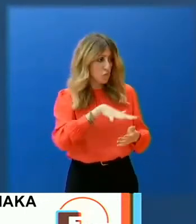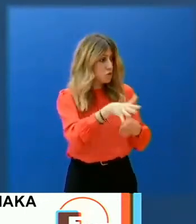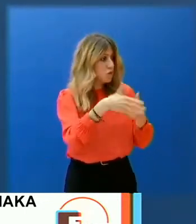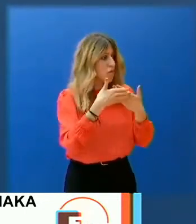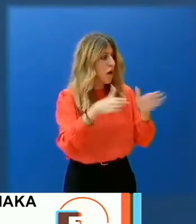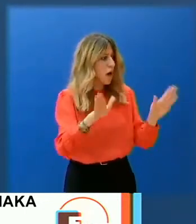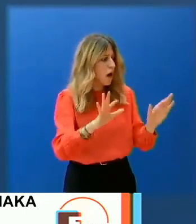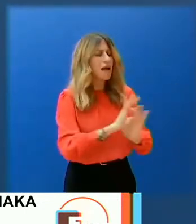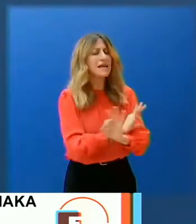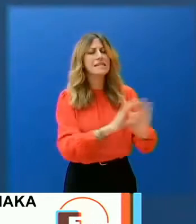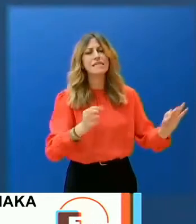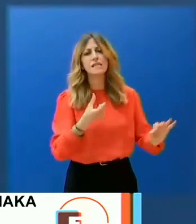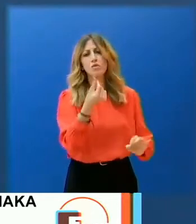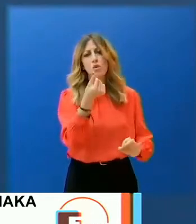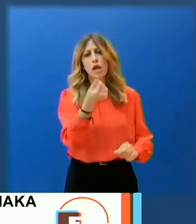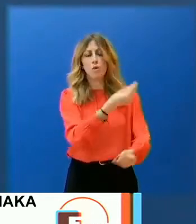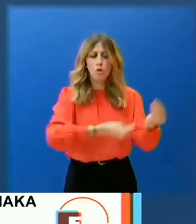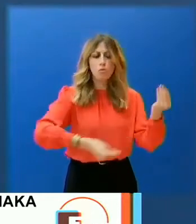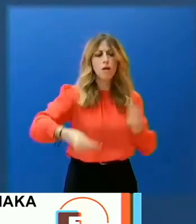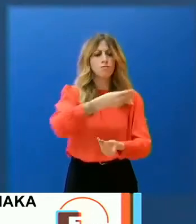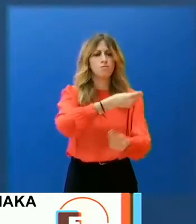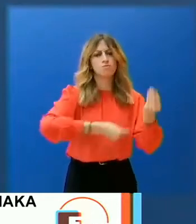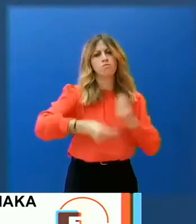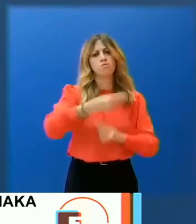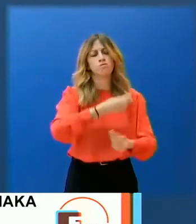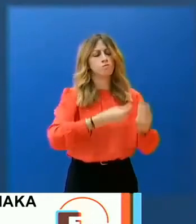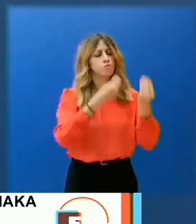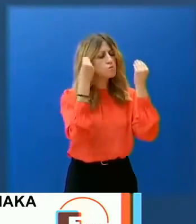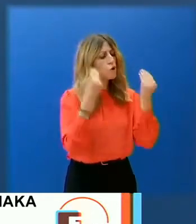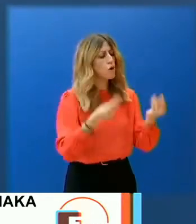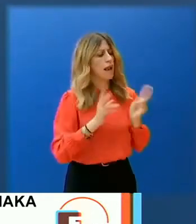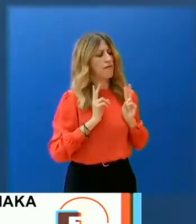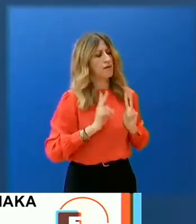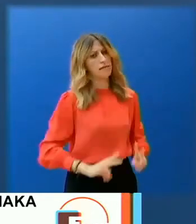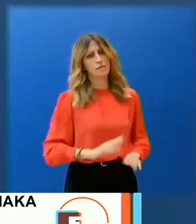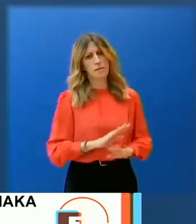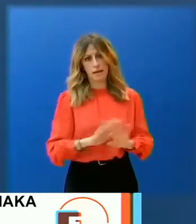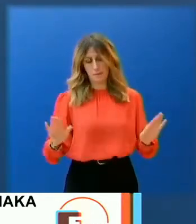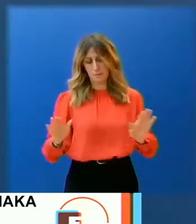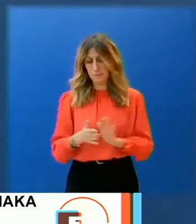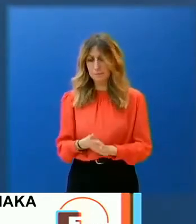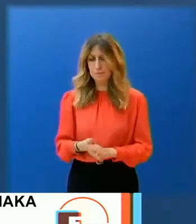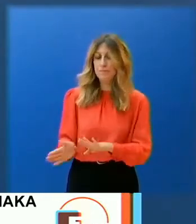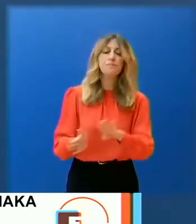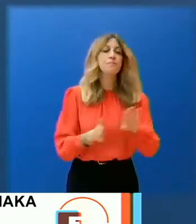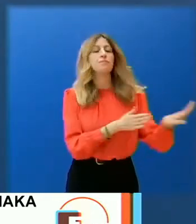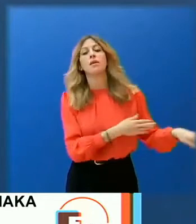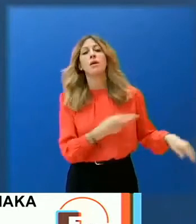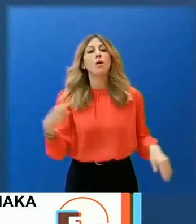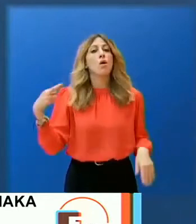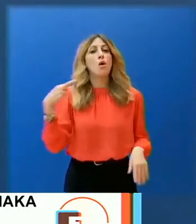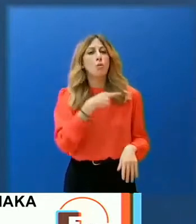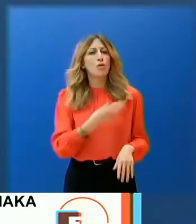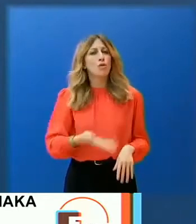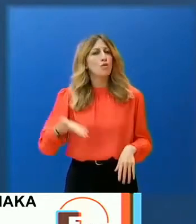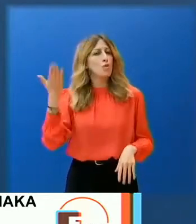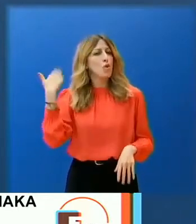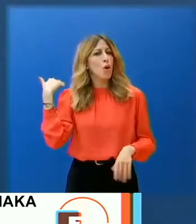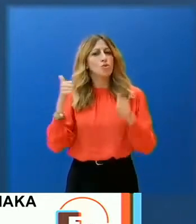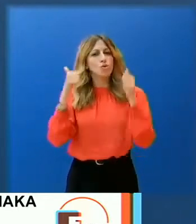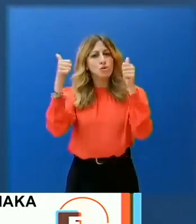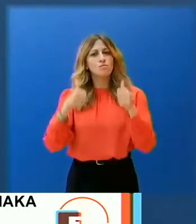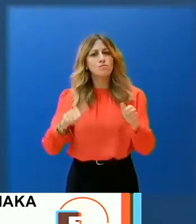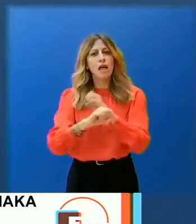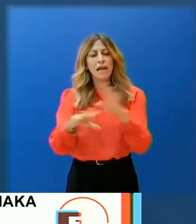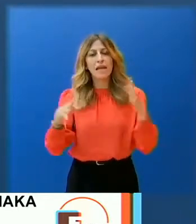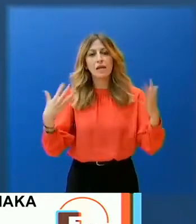Σταδιακή επαναφορά στην κανονικότητα. Όπως ήδη είχε προαναγγείλει ο Πρωθυπουργός, από αύριο, 14 Μαΐου, γίνεται